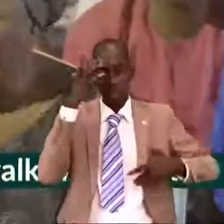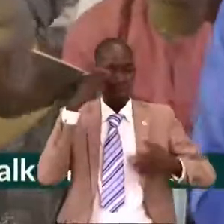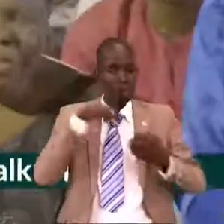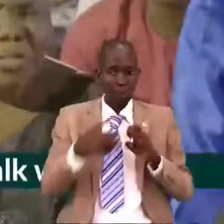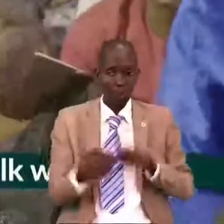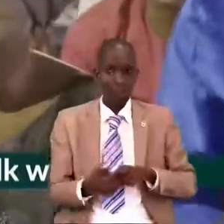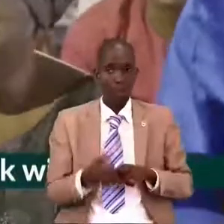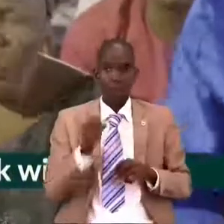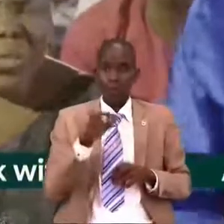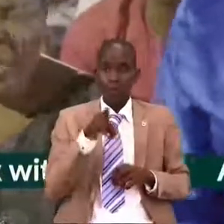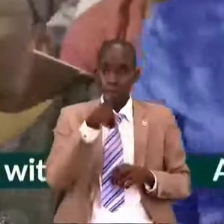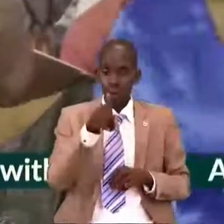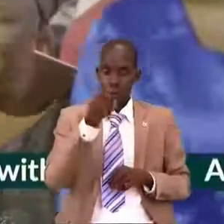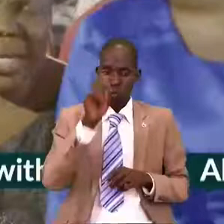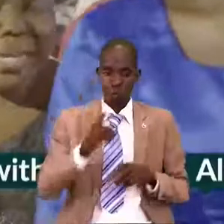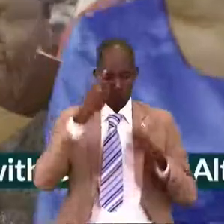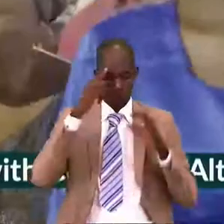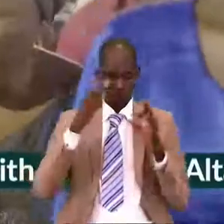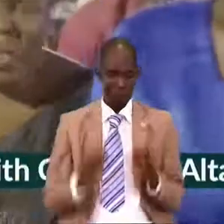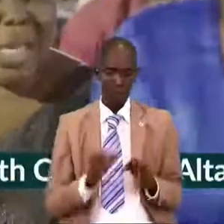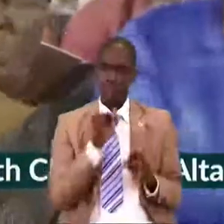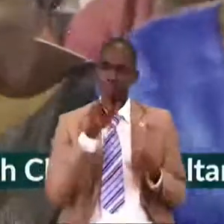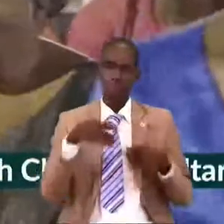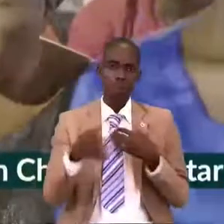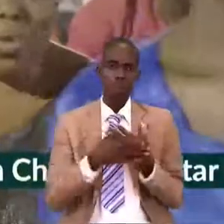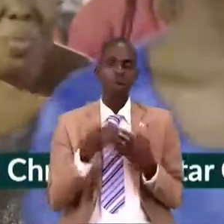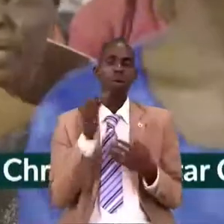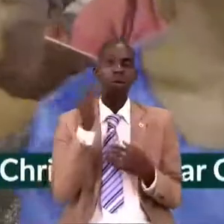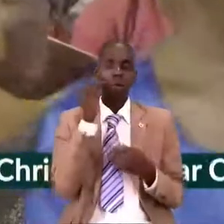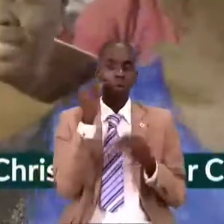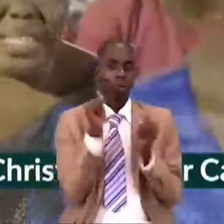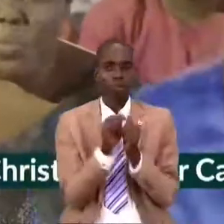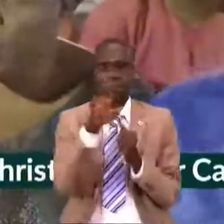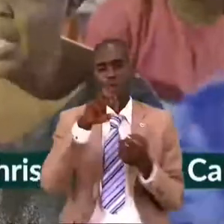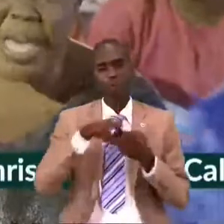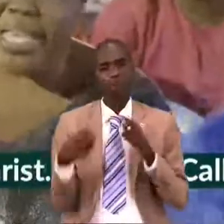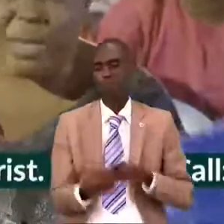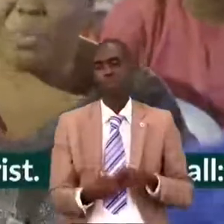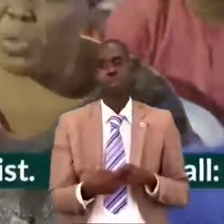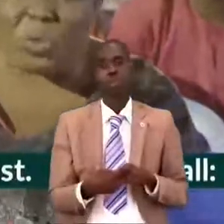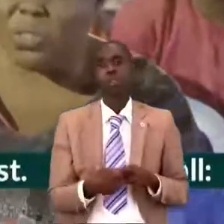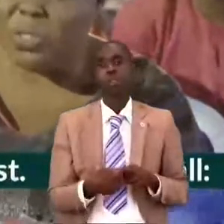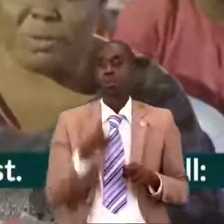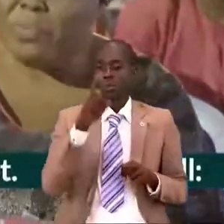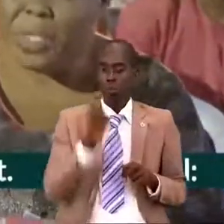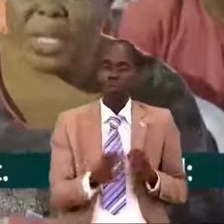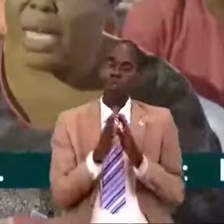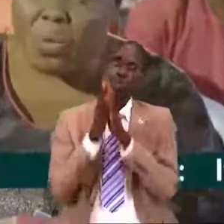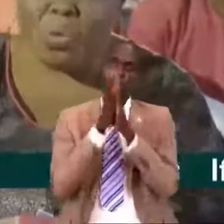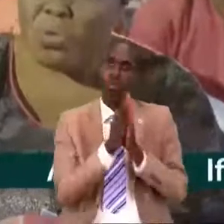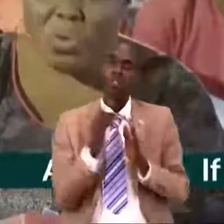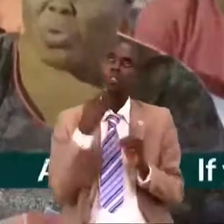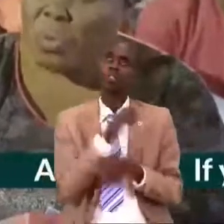ou de ce que tu as fait, mais c'est la miséricorde gratuitement de la part du Seigneur. Et tu jouiras de